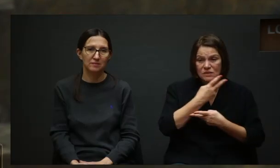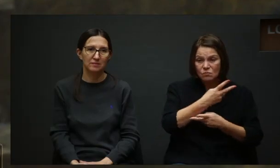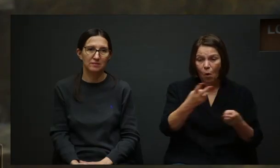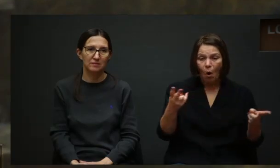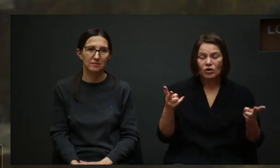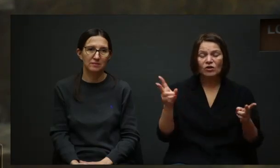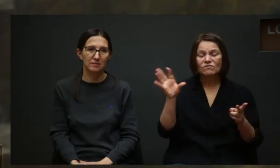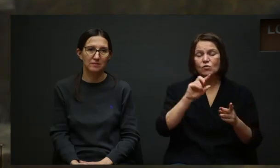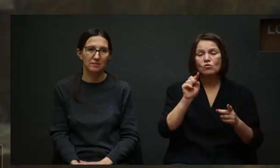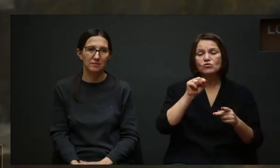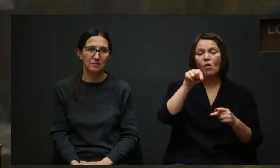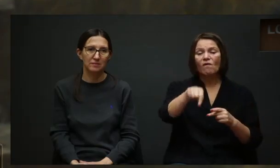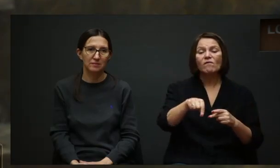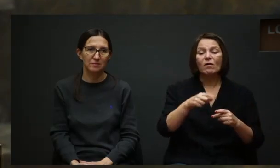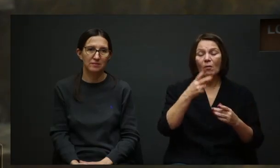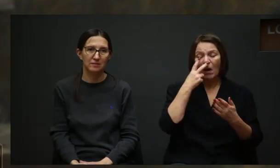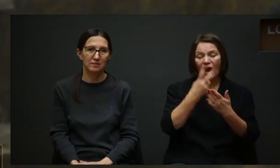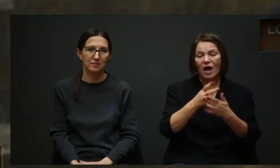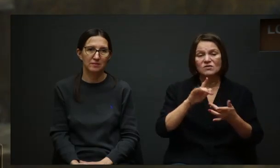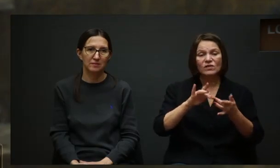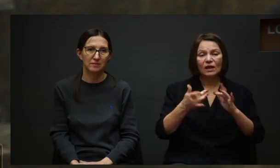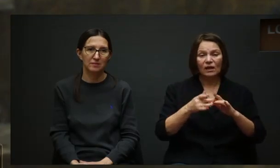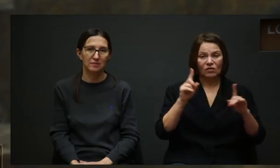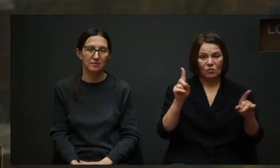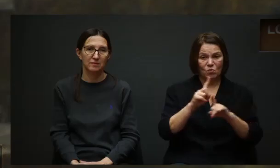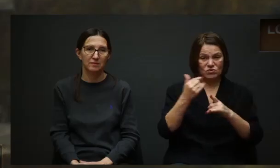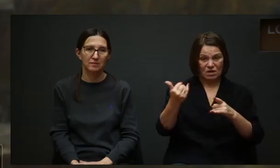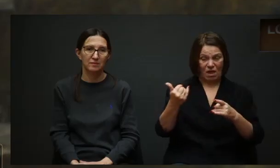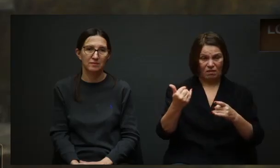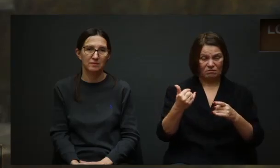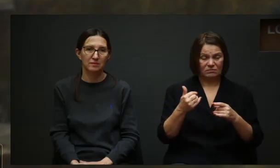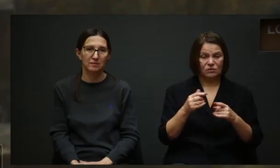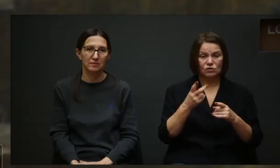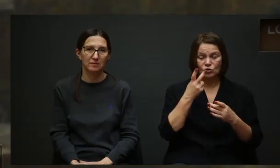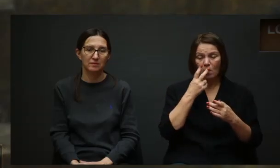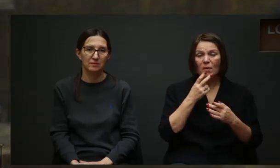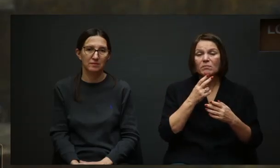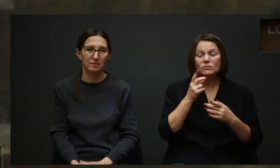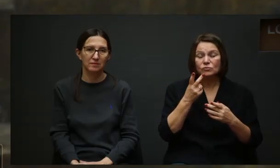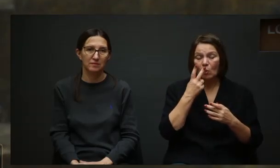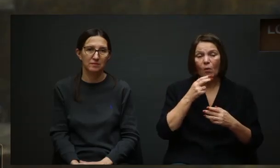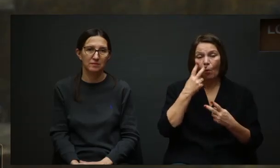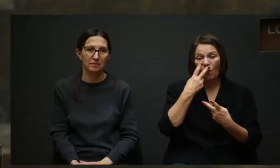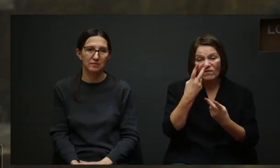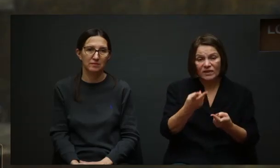выложили музеи для того, чтобы посмотреть. Но вот